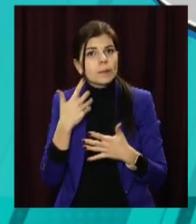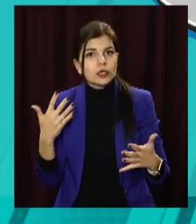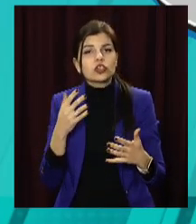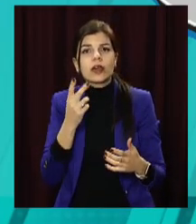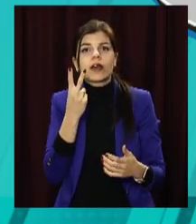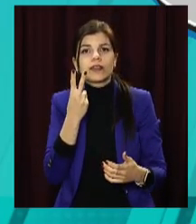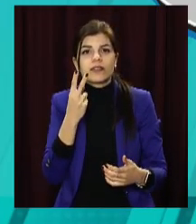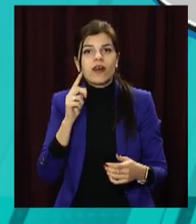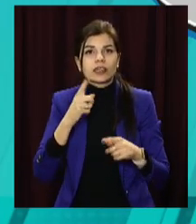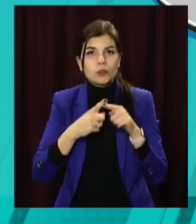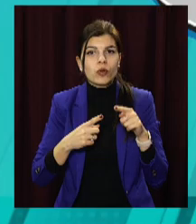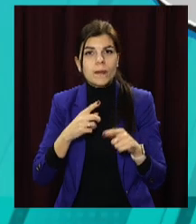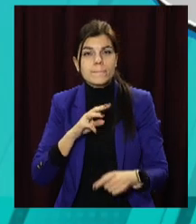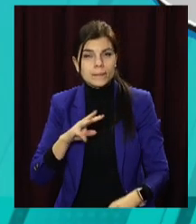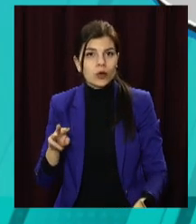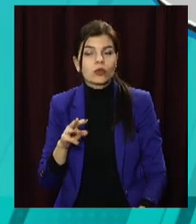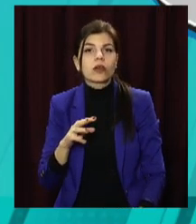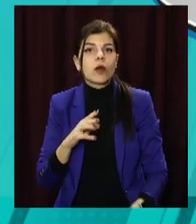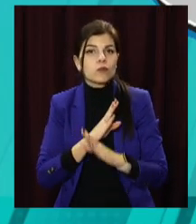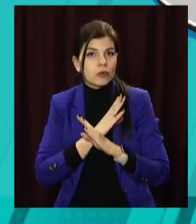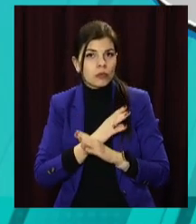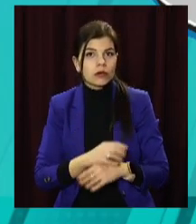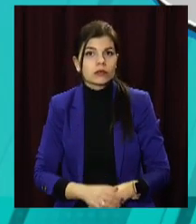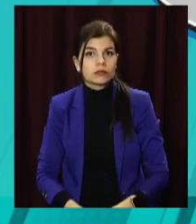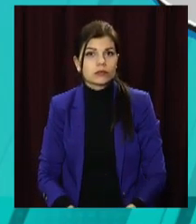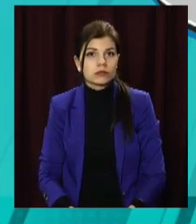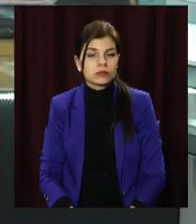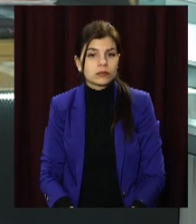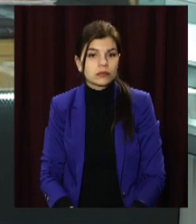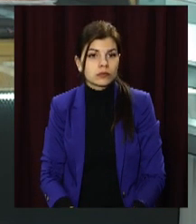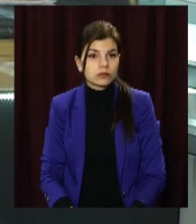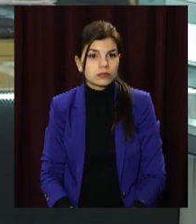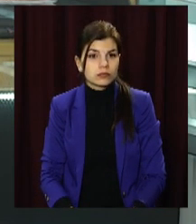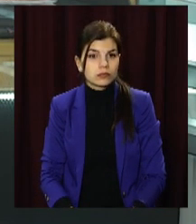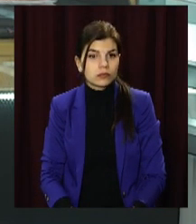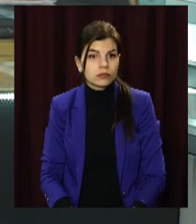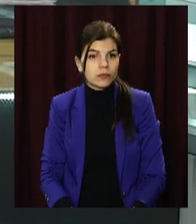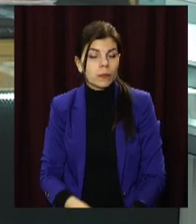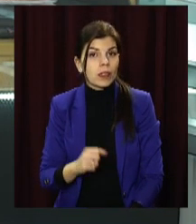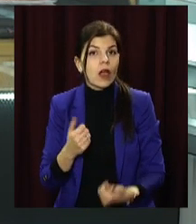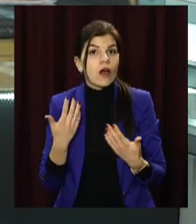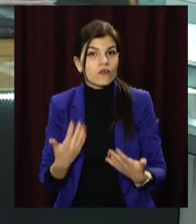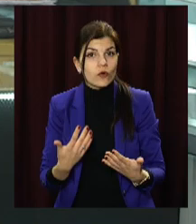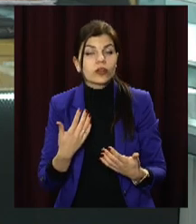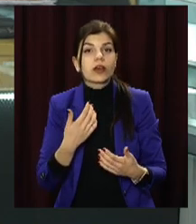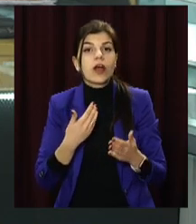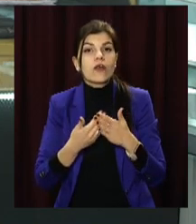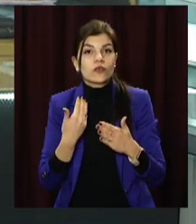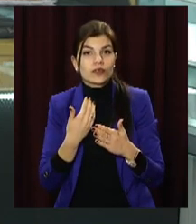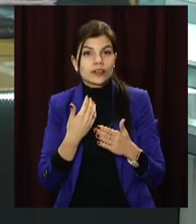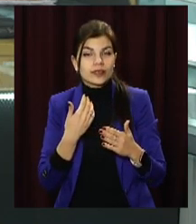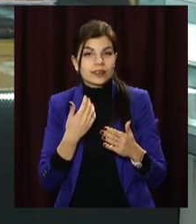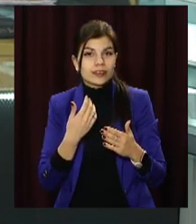2,5 мільйони померли. Про це свідчать дані Worldometer. А ось імунізували від ковіду